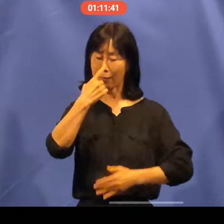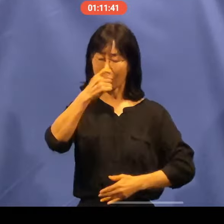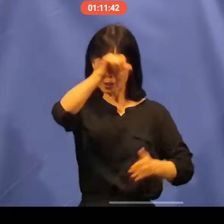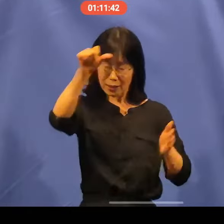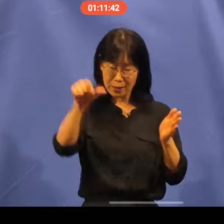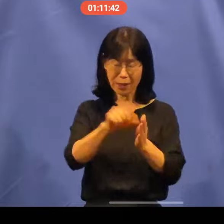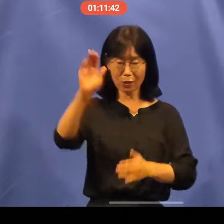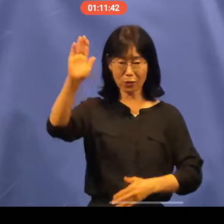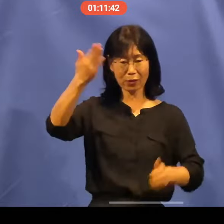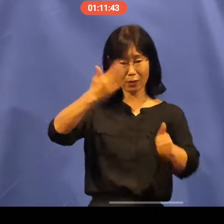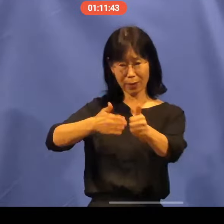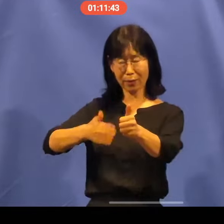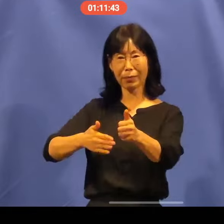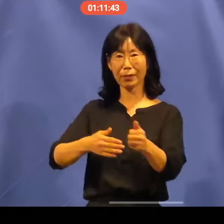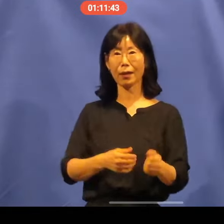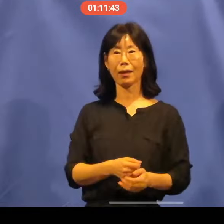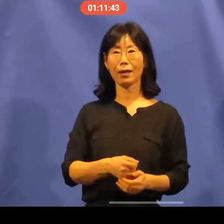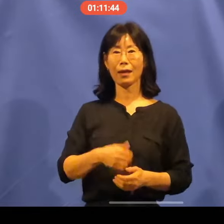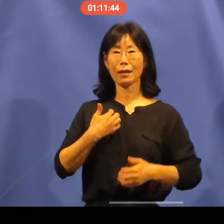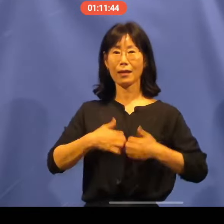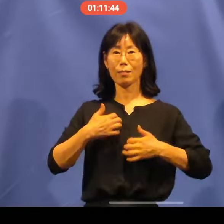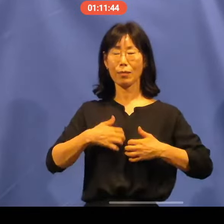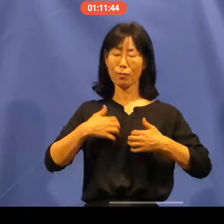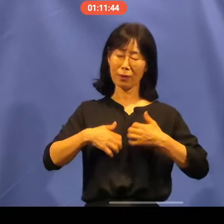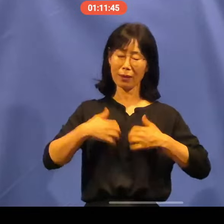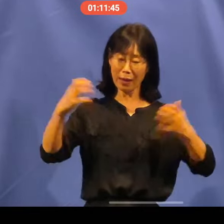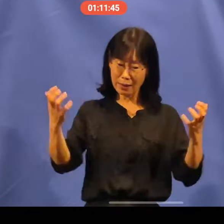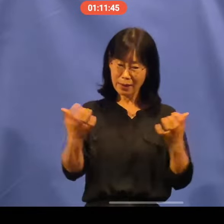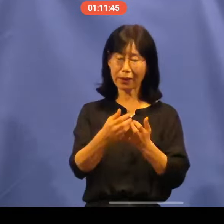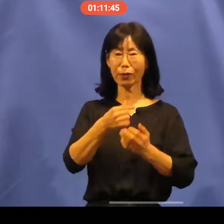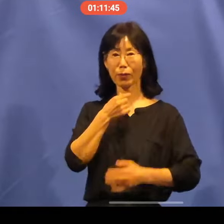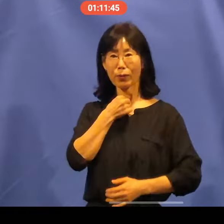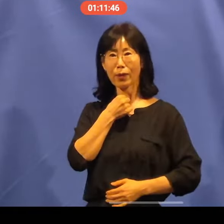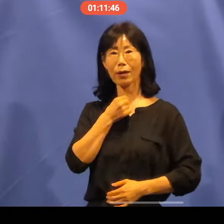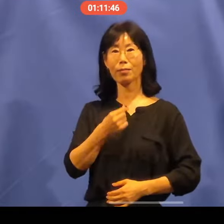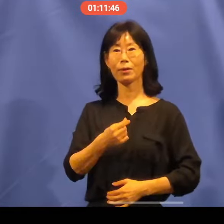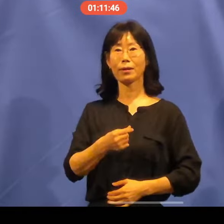줄로 믿습니다. 나 주님의 기쁨이 되기를 원합니다. 이